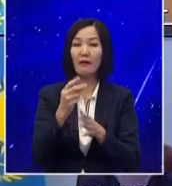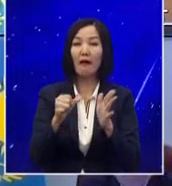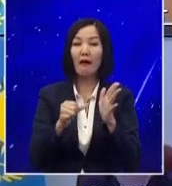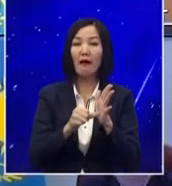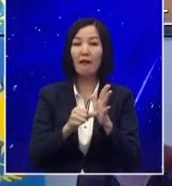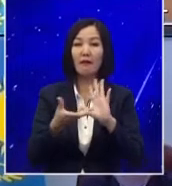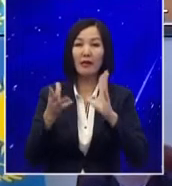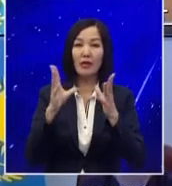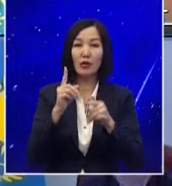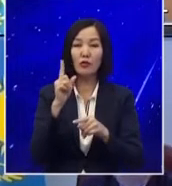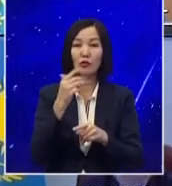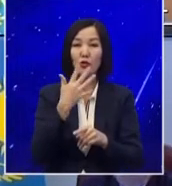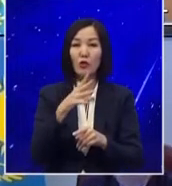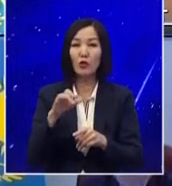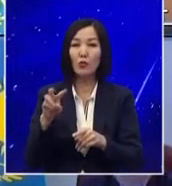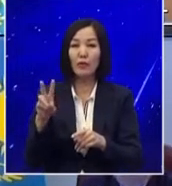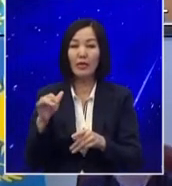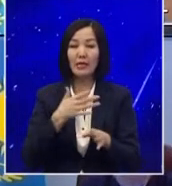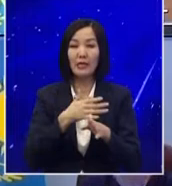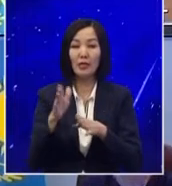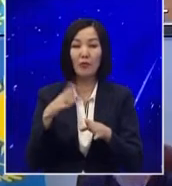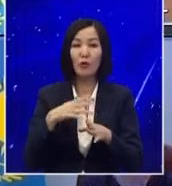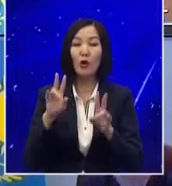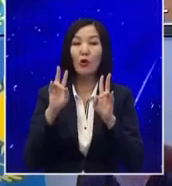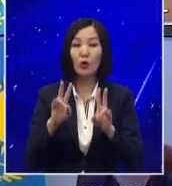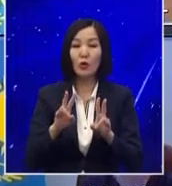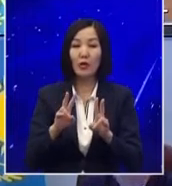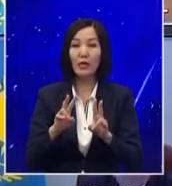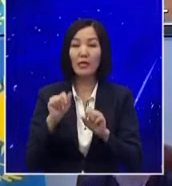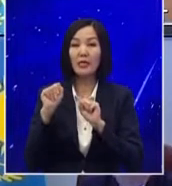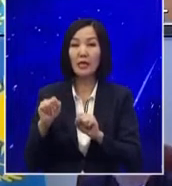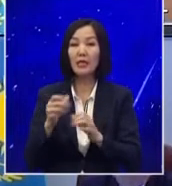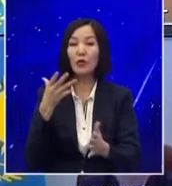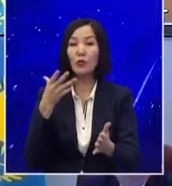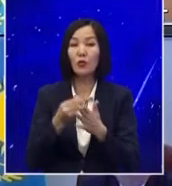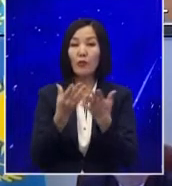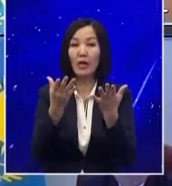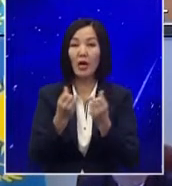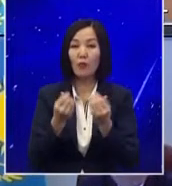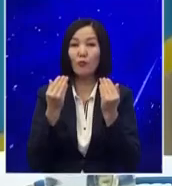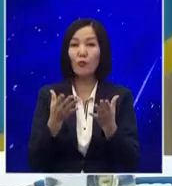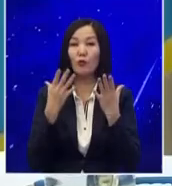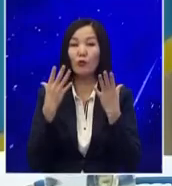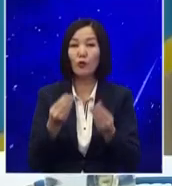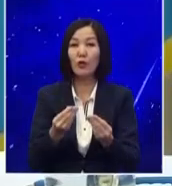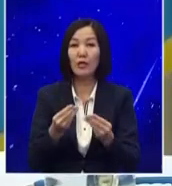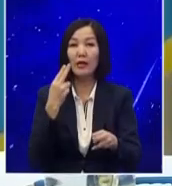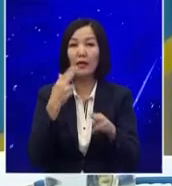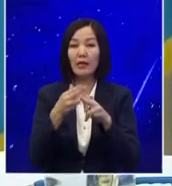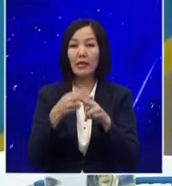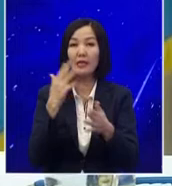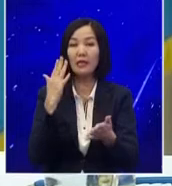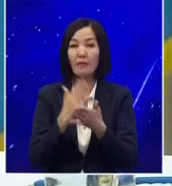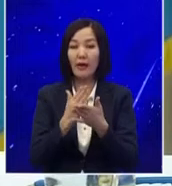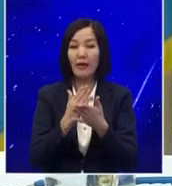150 миллиард теңгеден астам қаржы бөлінді. Дегенмен төлемақы мен сақтандыру төлемін алуға әлі күнге дейін бюрократиялық кедергілер жасалып